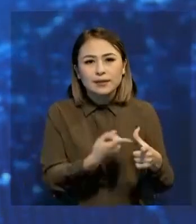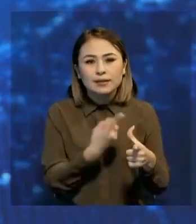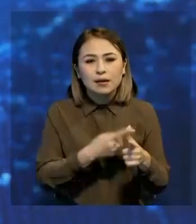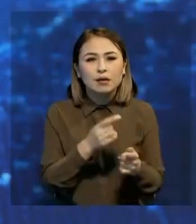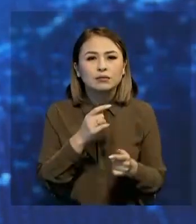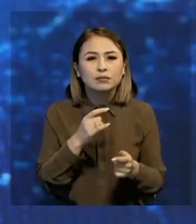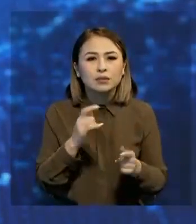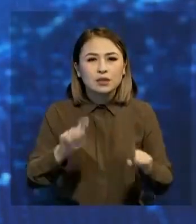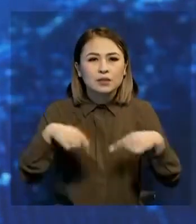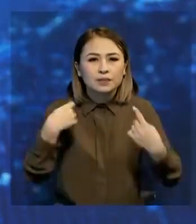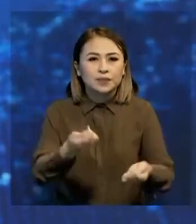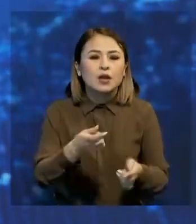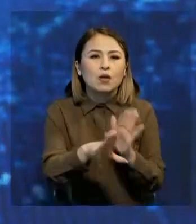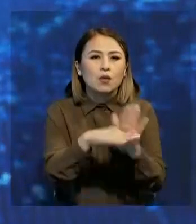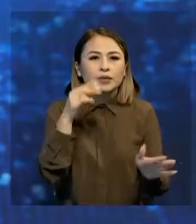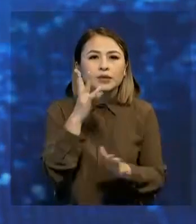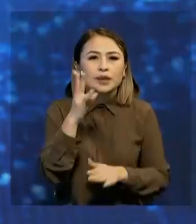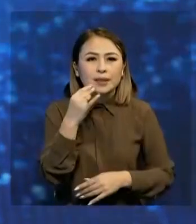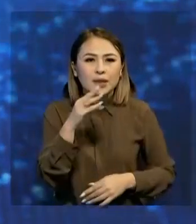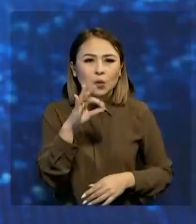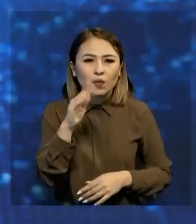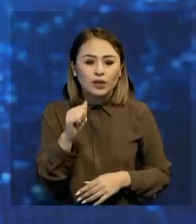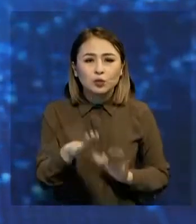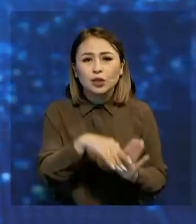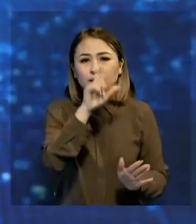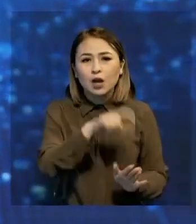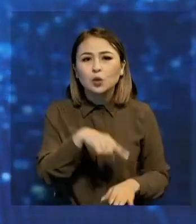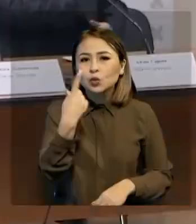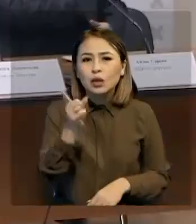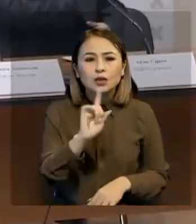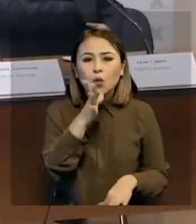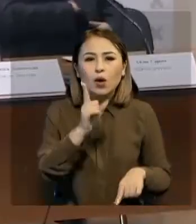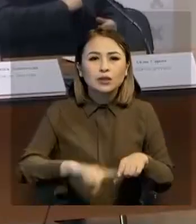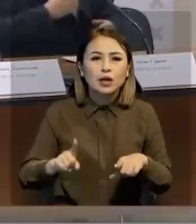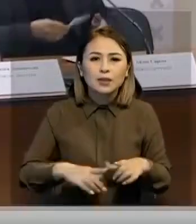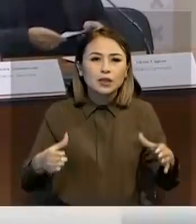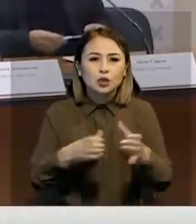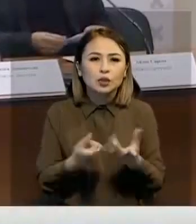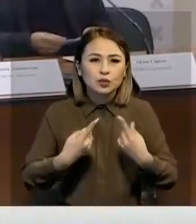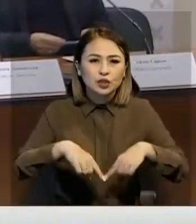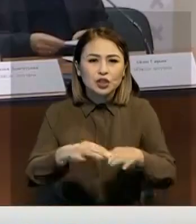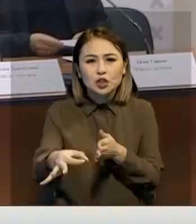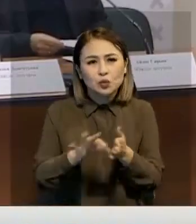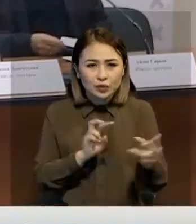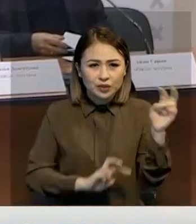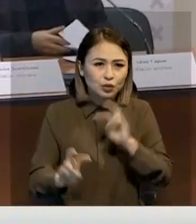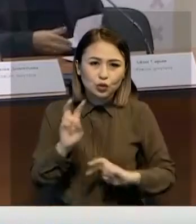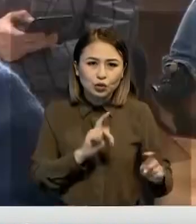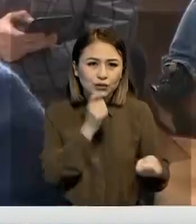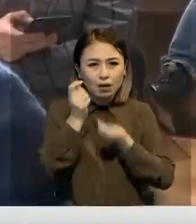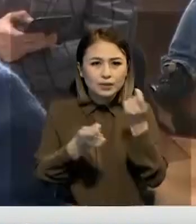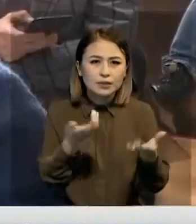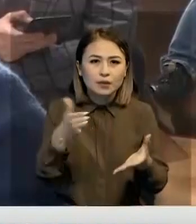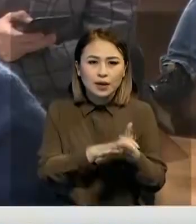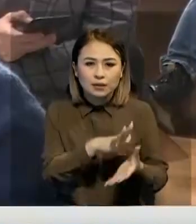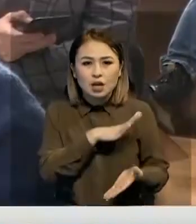атынан сайланған депутат Наталья Дементьева мәлімдеді. Депутаттың айтуынша топ алдағы уақытта аймақтарға шығып, жедел шешілуі тиіс